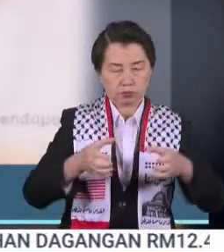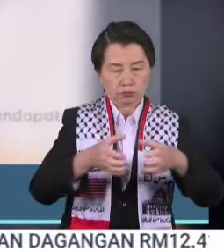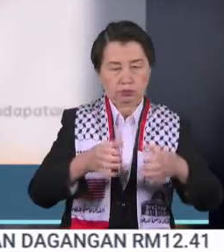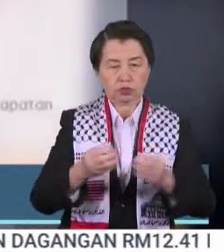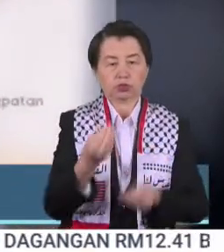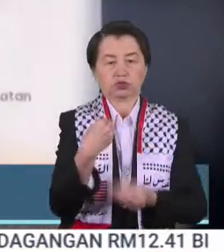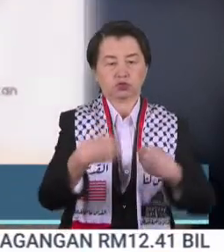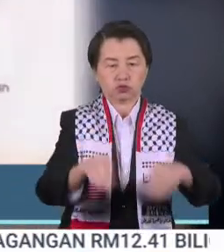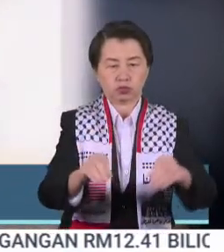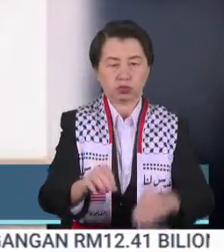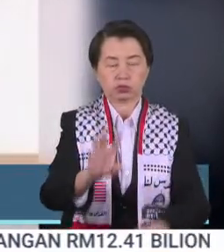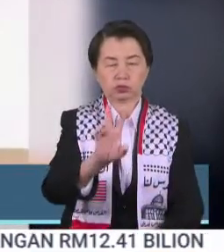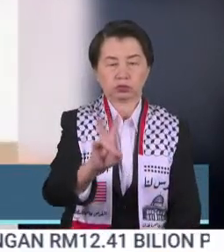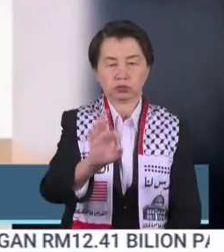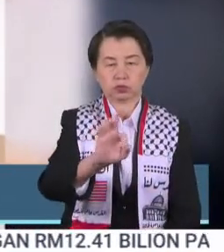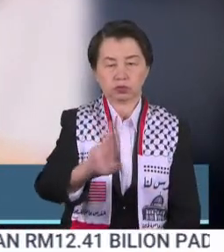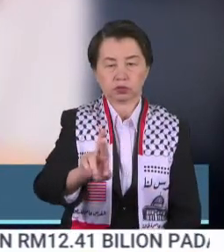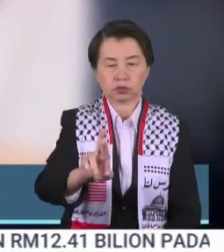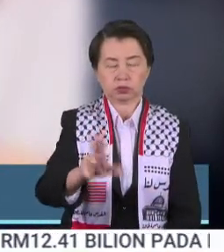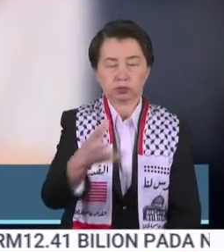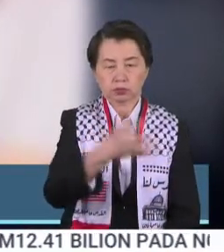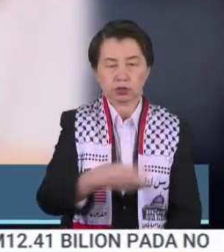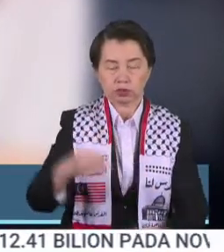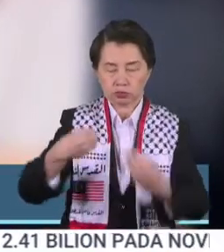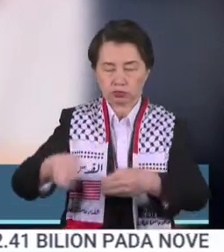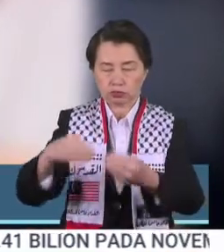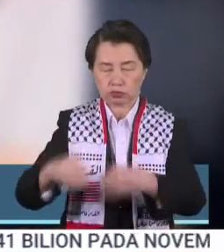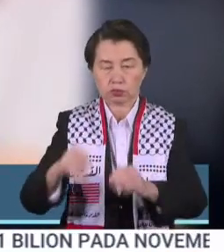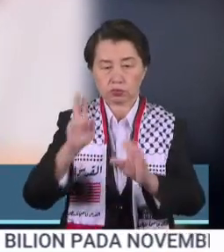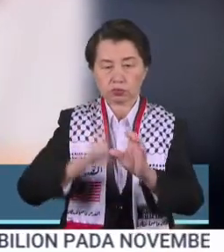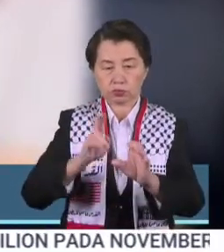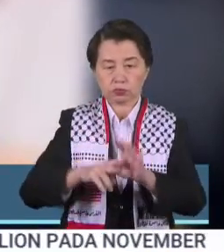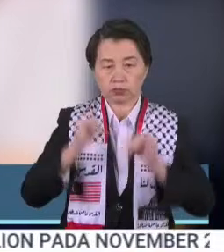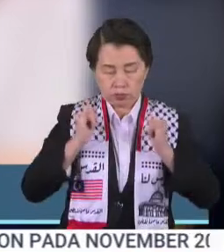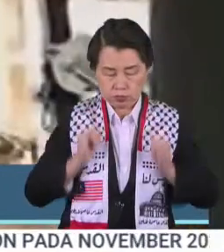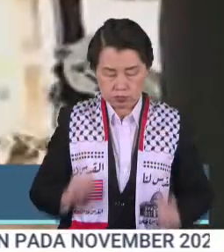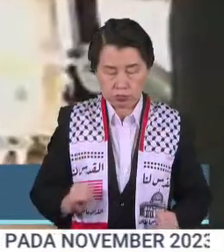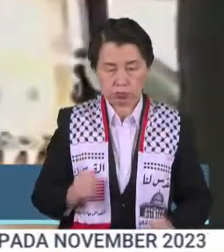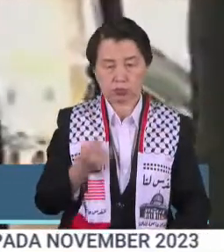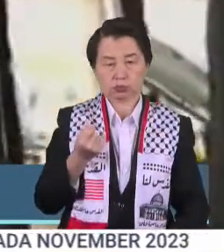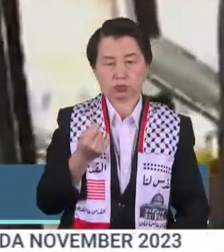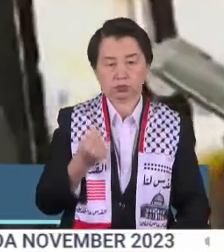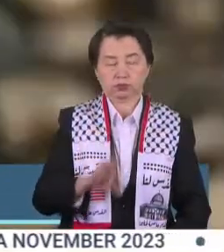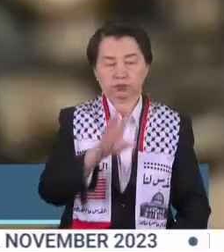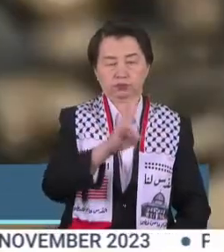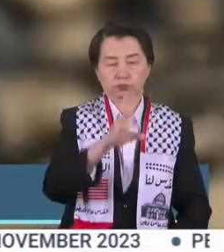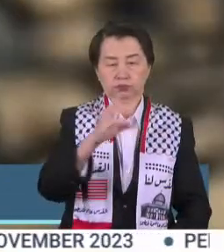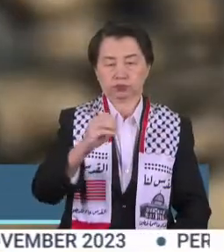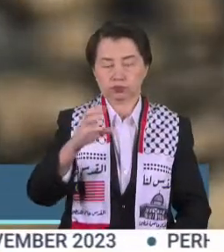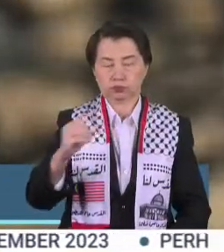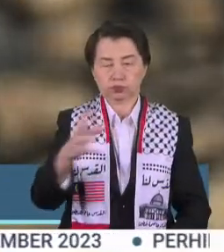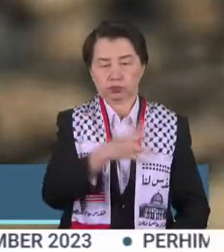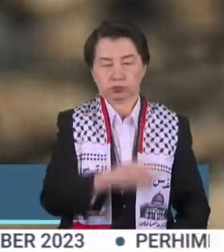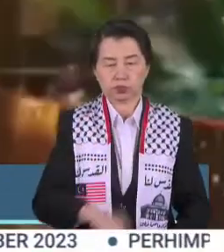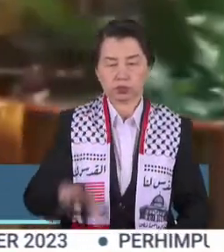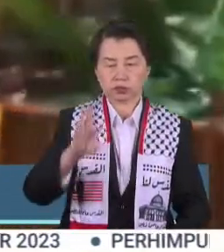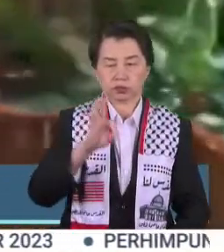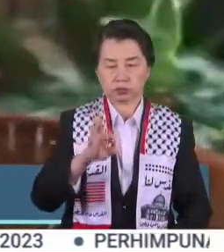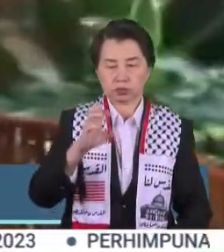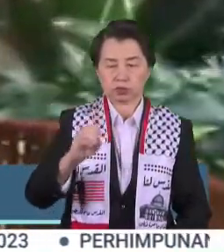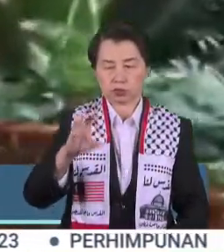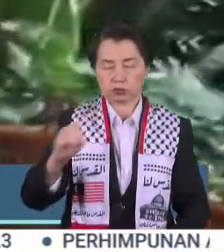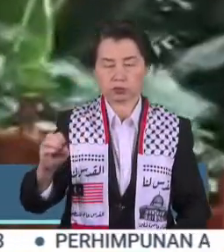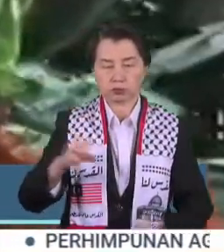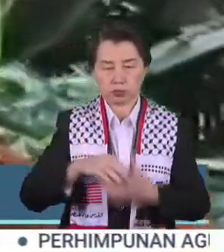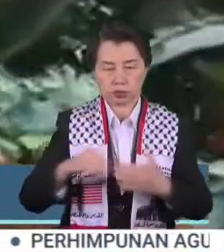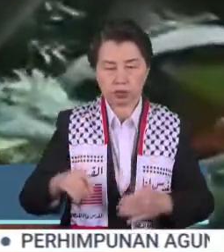jualan serendah RM7,000, manakala jualan kerusi untuk individu berharga antara RM700 dan